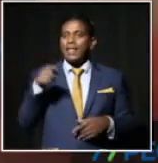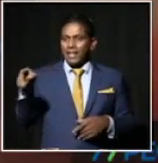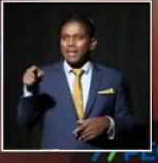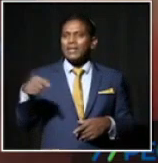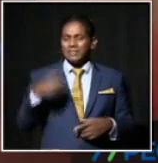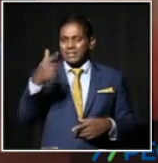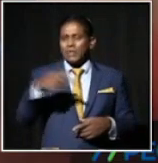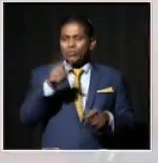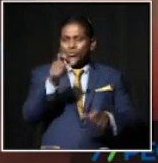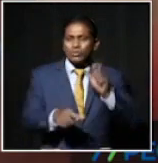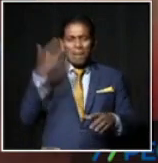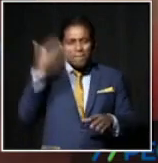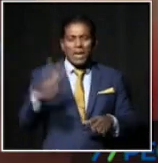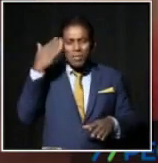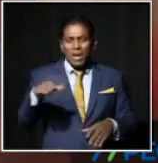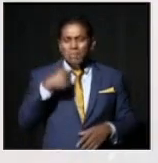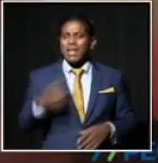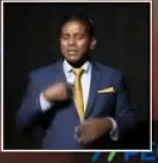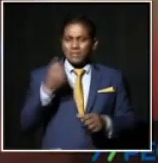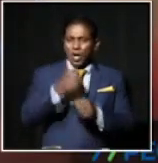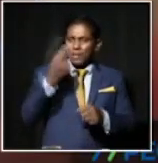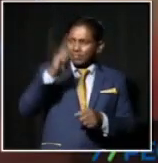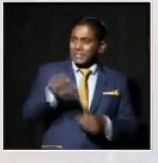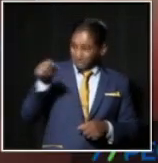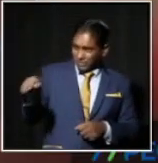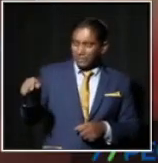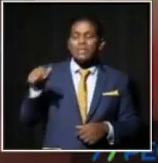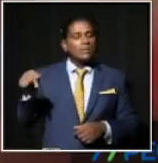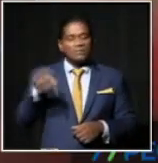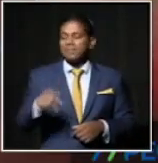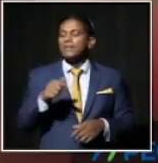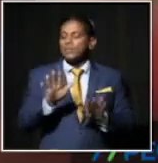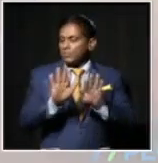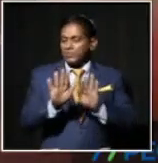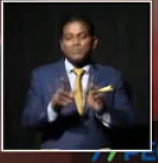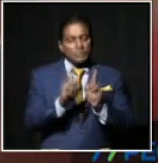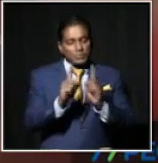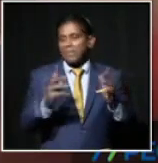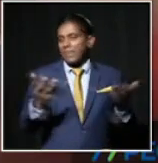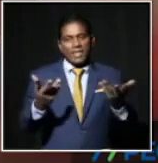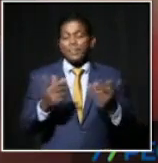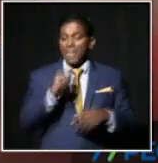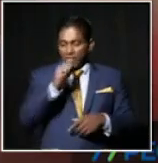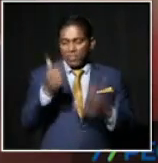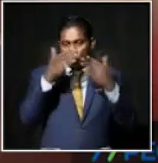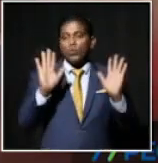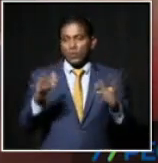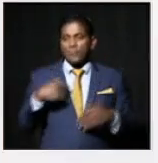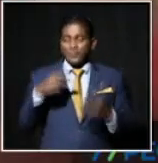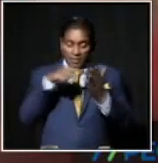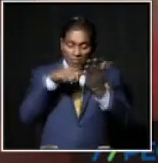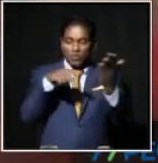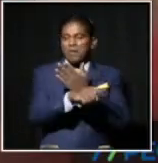ලේ පිපාසයෙන් ඉන්න මේ පාලකයන්ට හැකියාවක් නැහැ සත්‍යයේ රටට හෙළිදරව් කරන්න. මේක විසඳන්න පුළුවන් විනිවිද භාවයෙන් යුක්ත